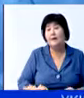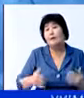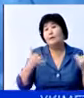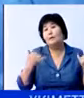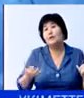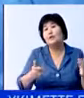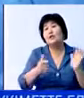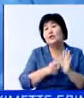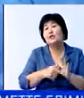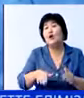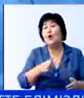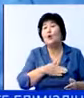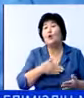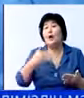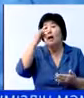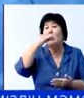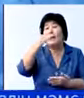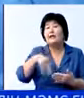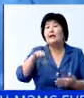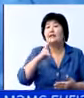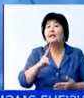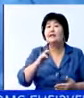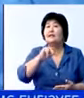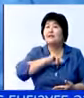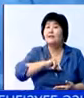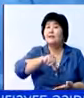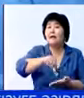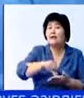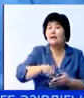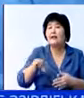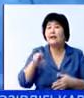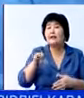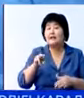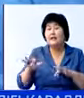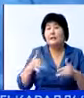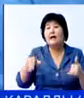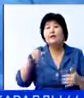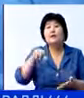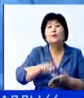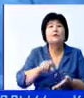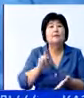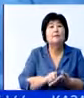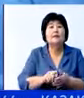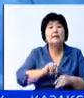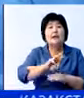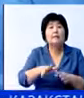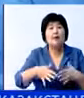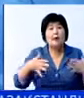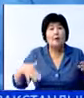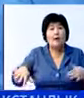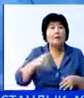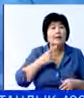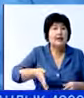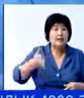Бүгін жеті рухани қазық тұғырнамасы дін қызметкерлері атқаратын негізгі діни рәсімдер жалпы бүгінгі дін өкілінің міндеттері қамтылған ауқымды аймақтық